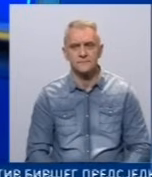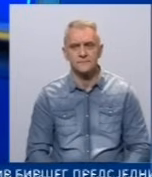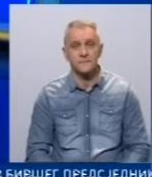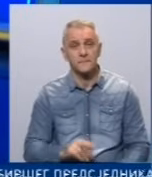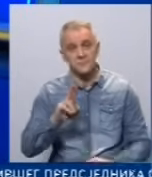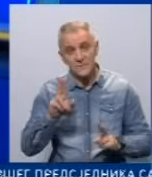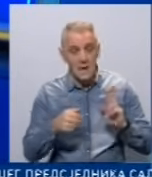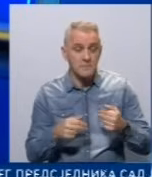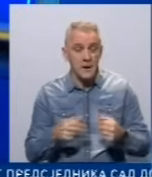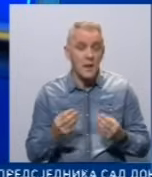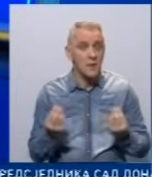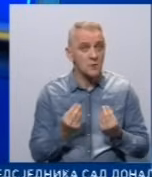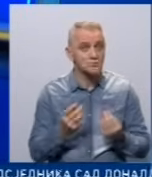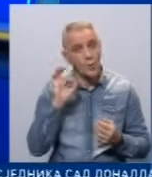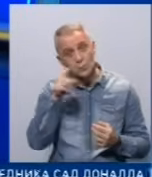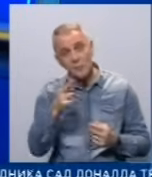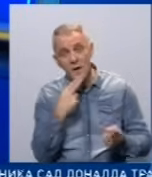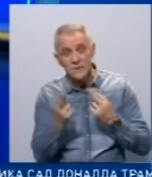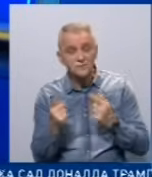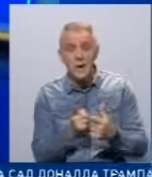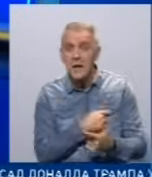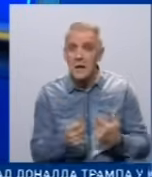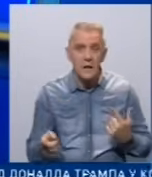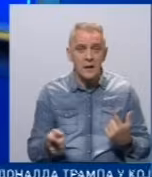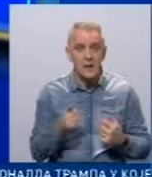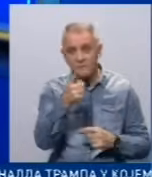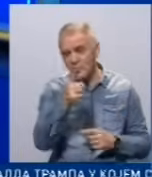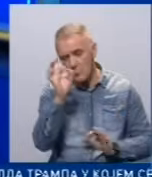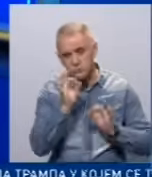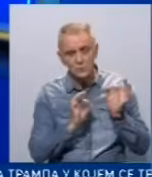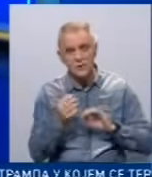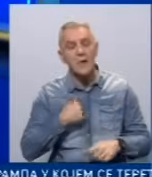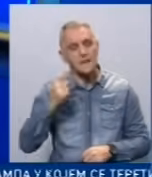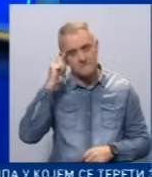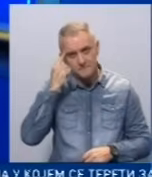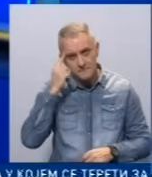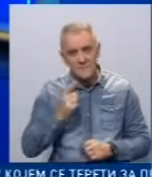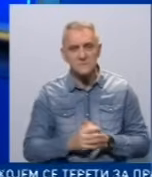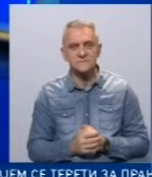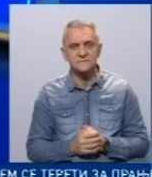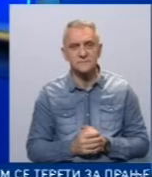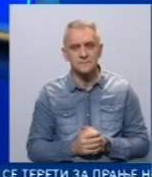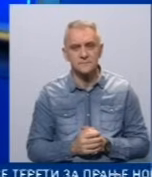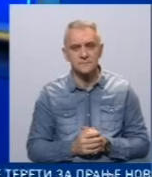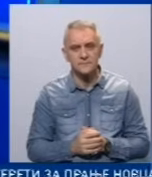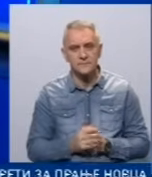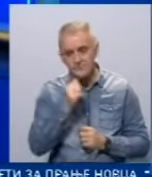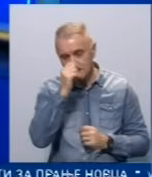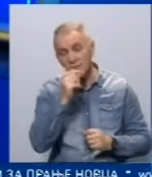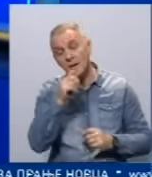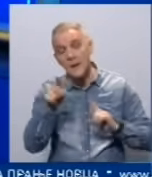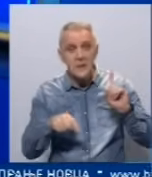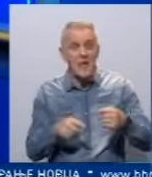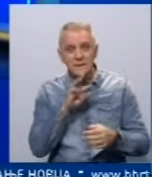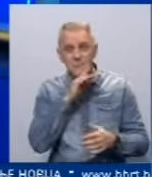neku naznaku da se o tome razgovara ili vi procjenjujete? Mislim da se u kuloarima nekim,